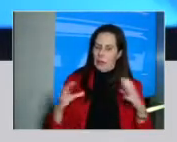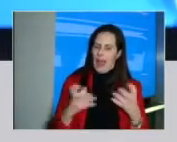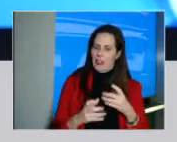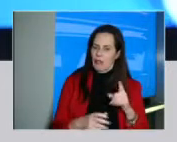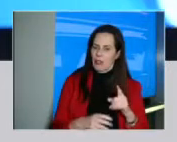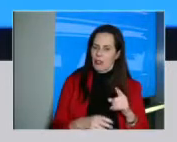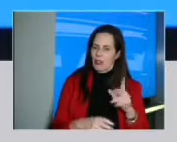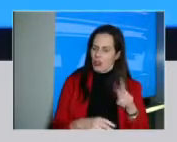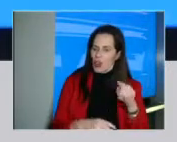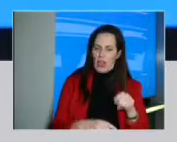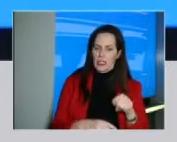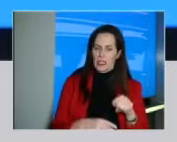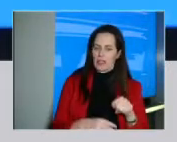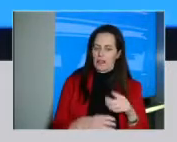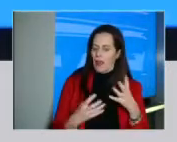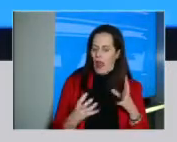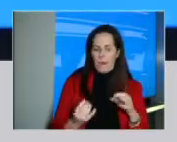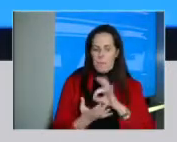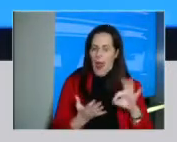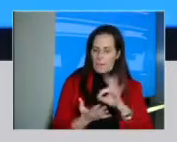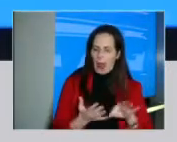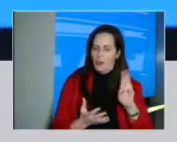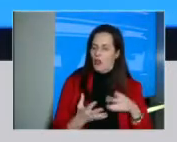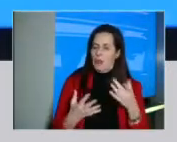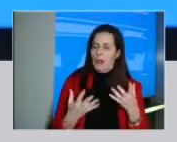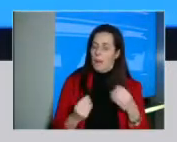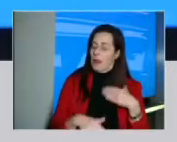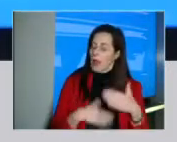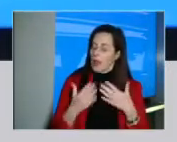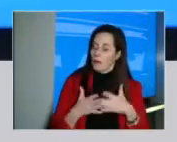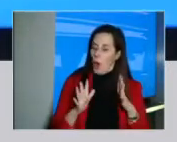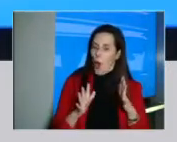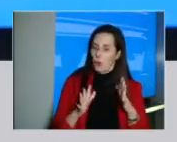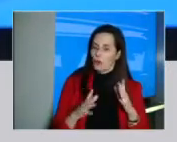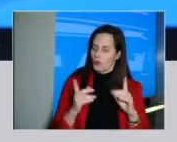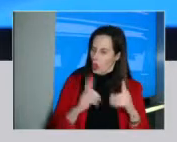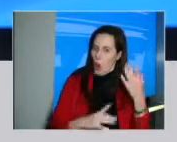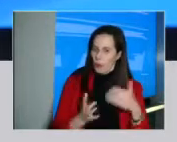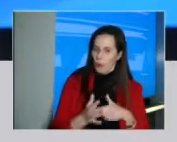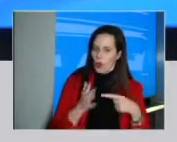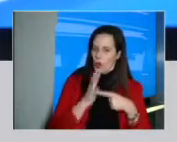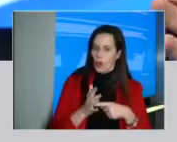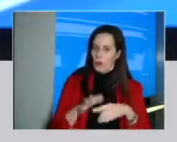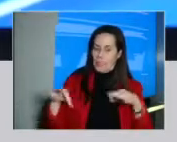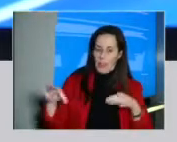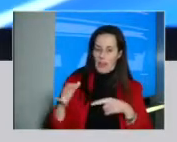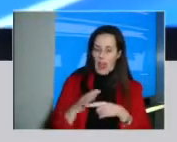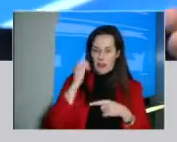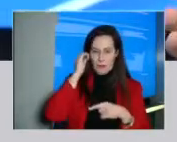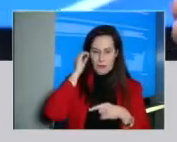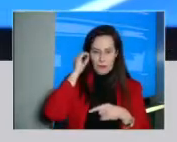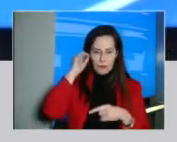חברתיים, שאגב יש על זה ספרות ענפה מאוד, יש על זה גם תהליכים מאוד פורים שקרו, דוגמה ספרד